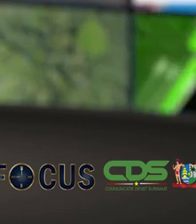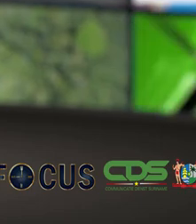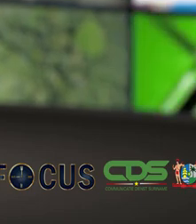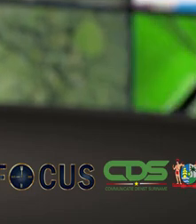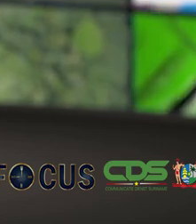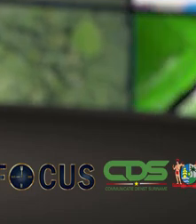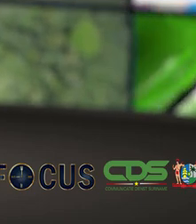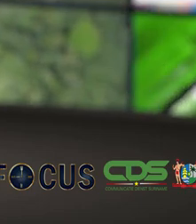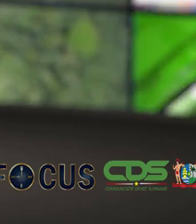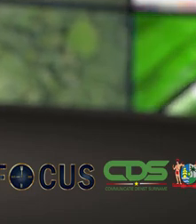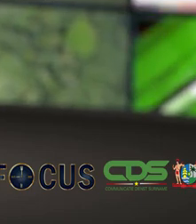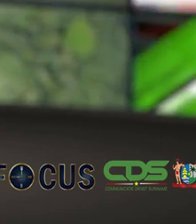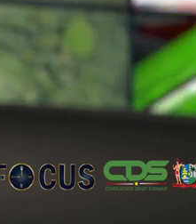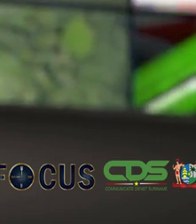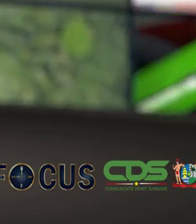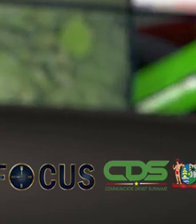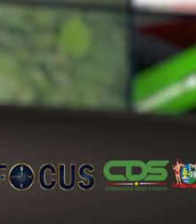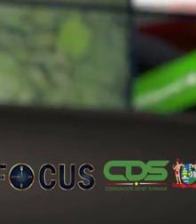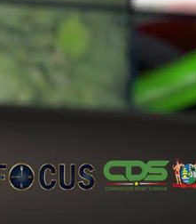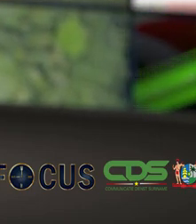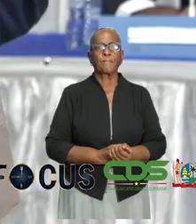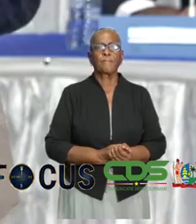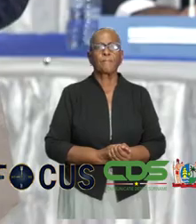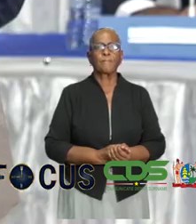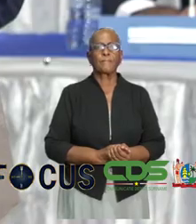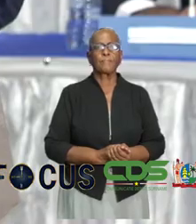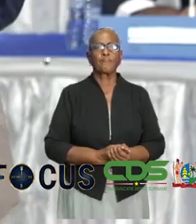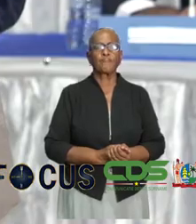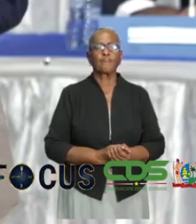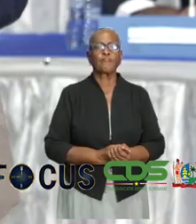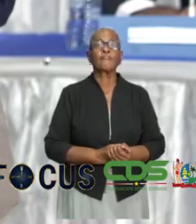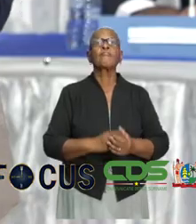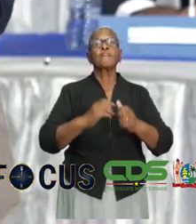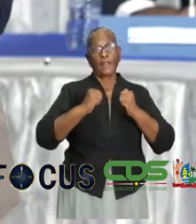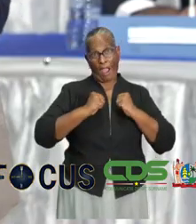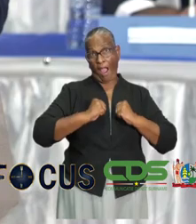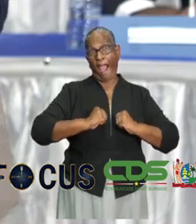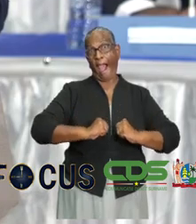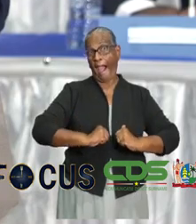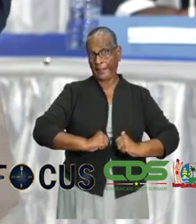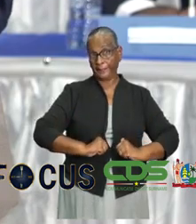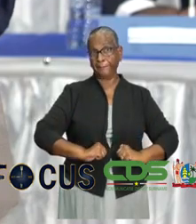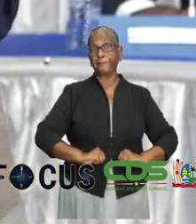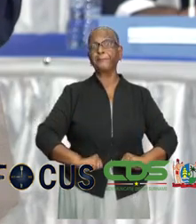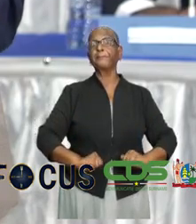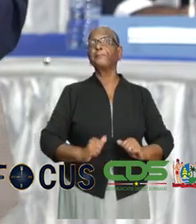te voorkomen. U hoort president Santokhi. Dat armoedevraagstuk,